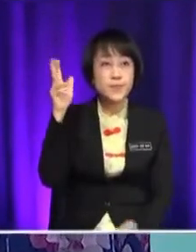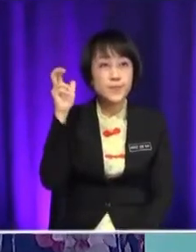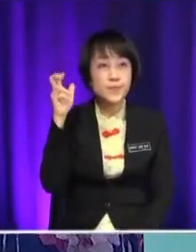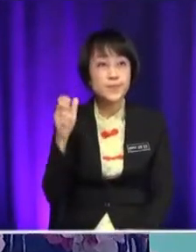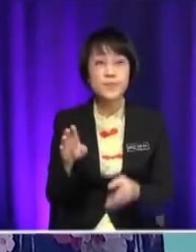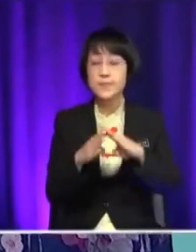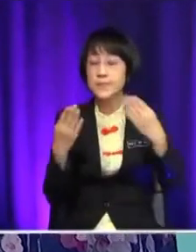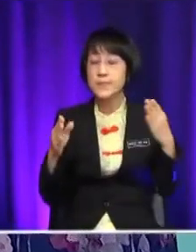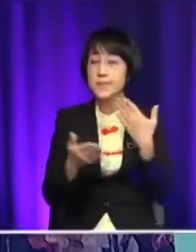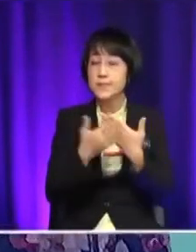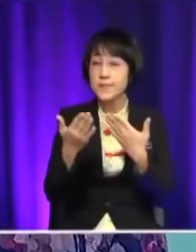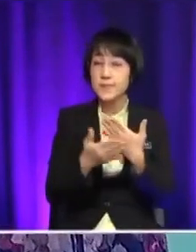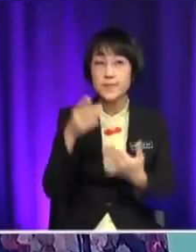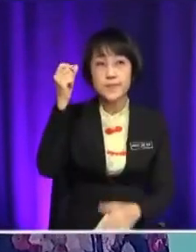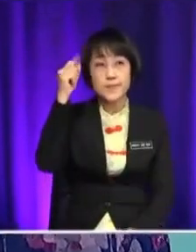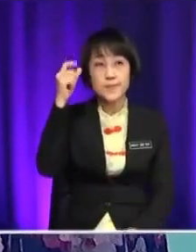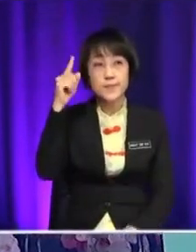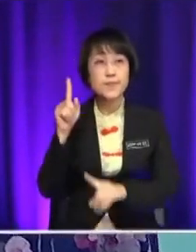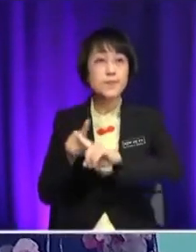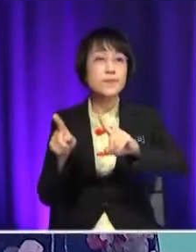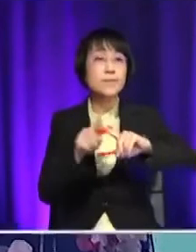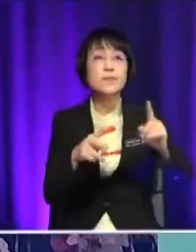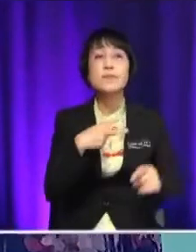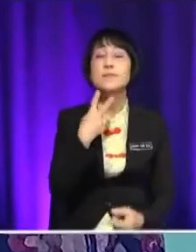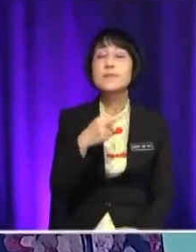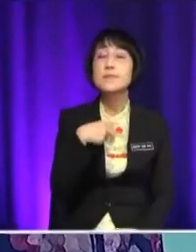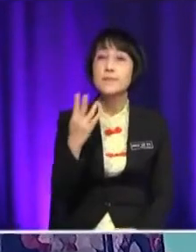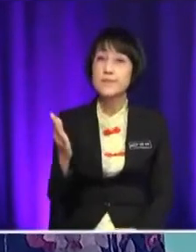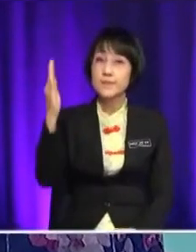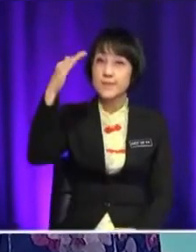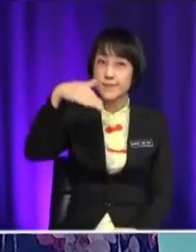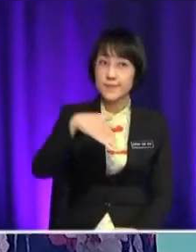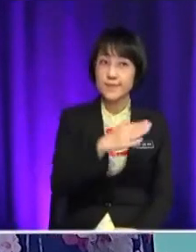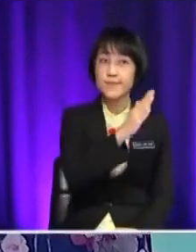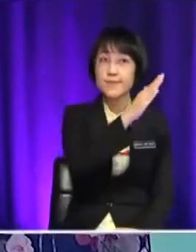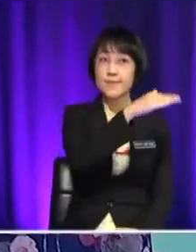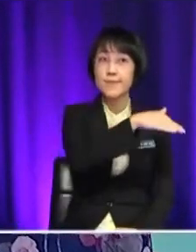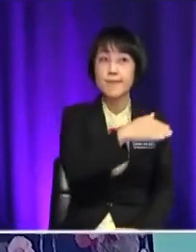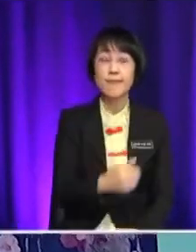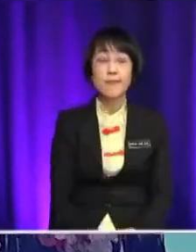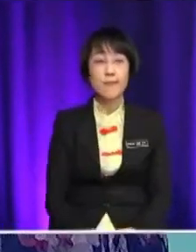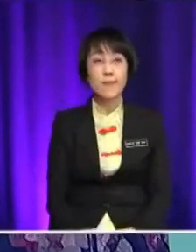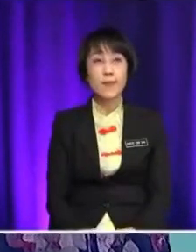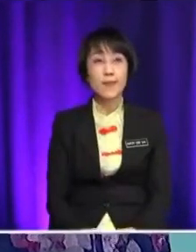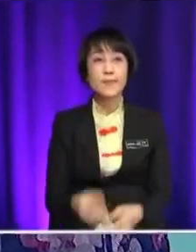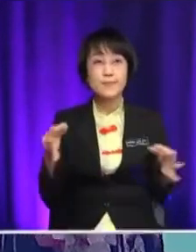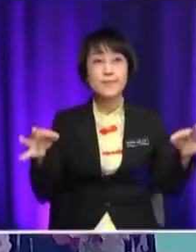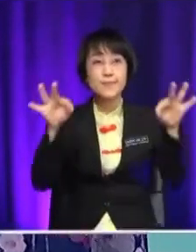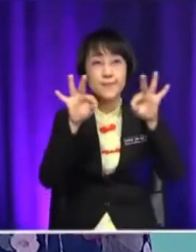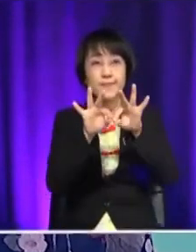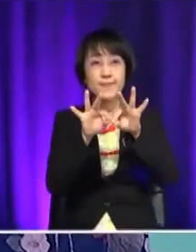ya, pelbagaikan intonasi dan suara. Ya, dan satu lagi yang paling penting ni, kita